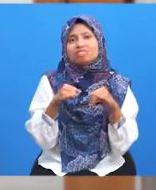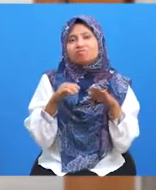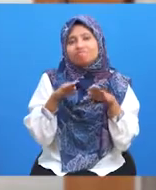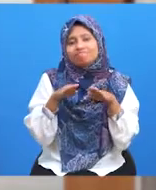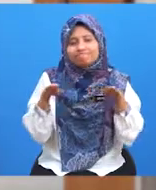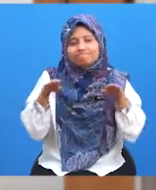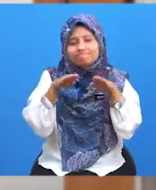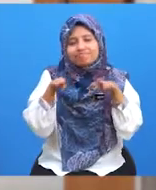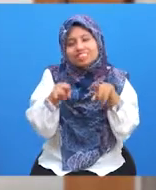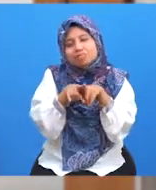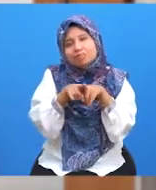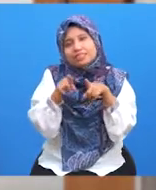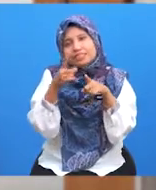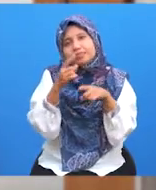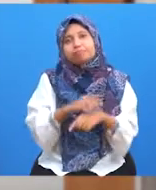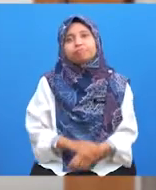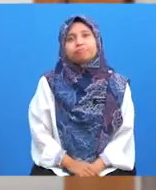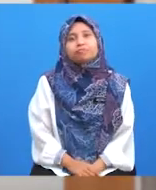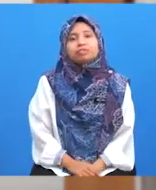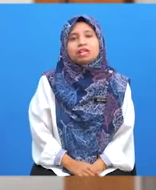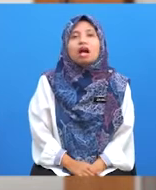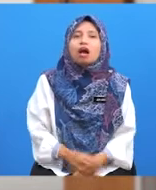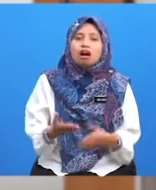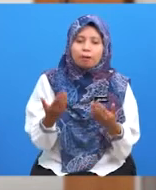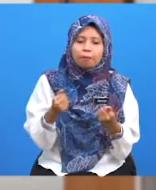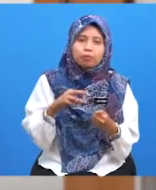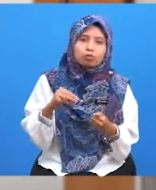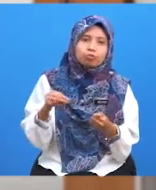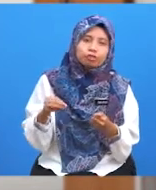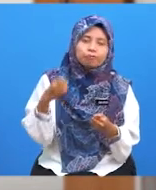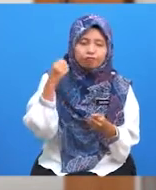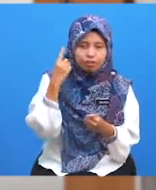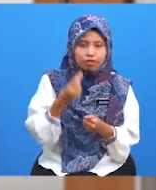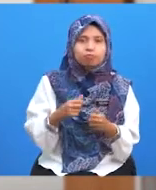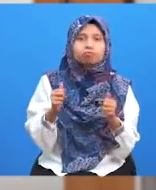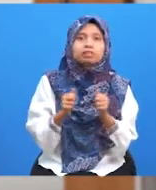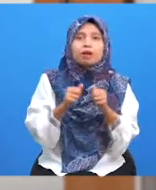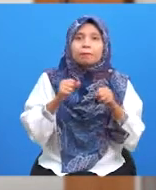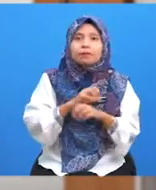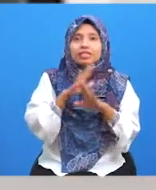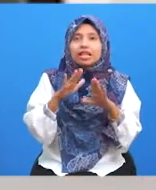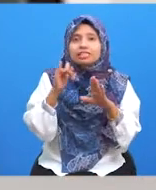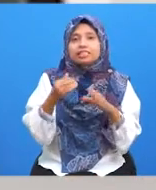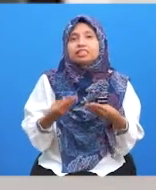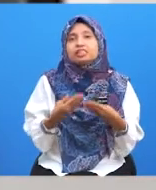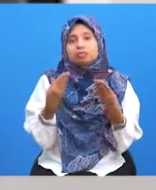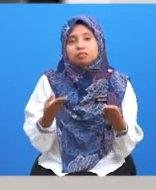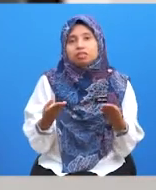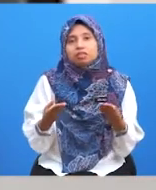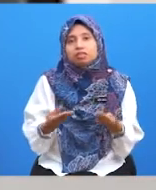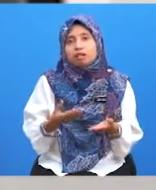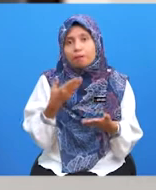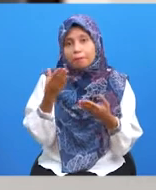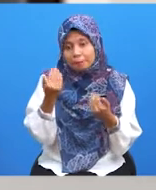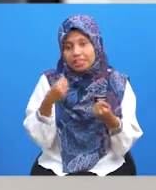peningkatan dan penurunan sebesar abruri faham dengan penjelasan yang telah diberi Mari kita